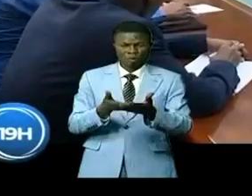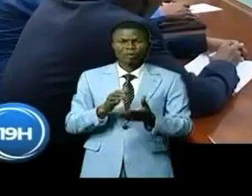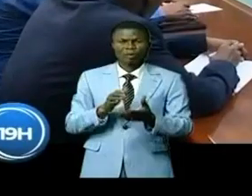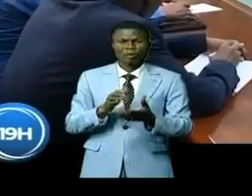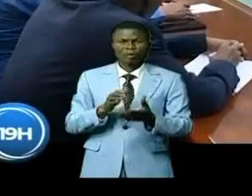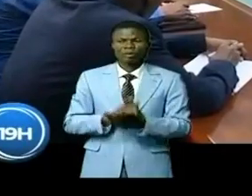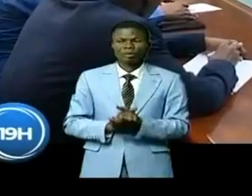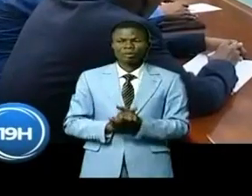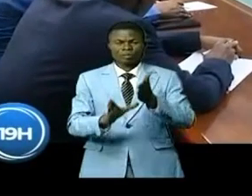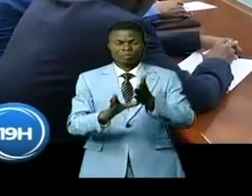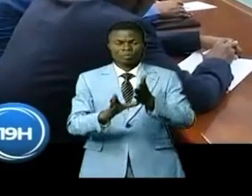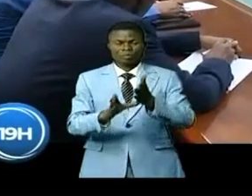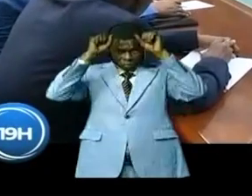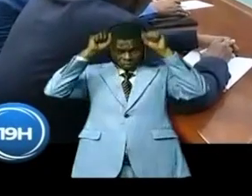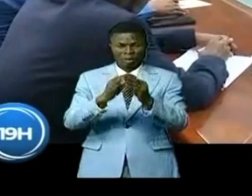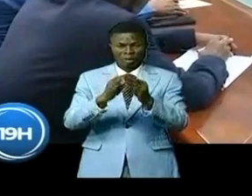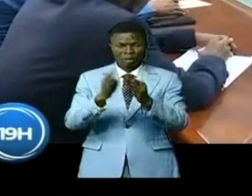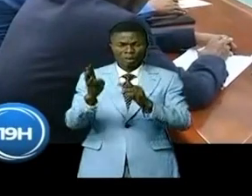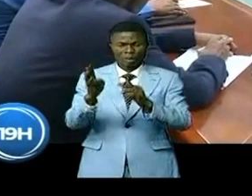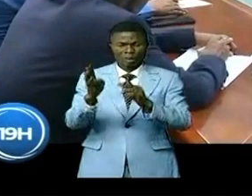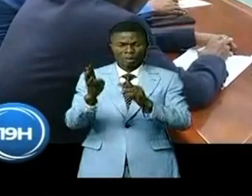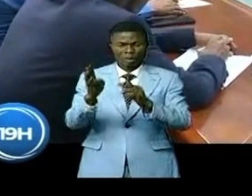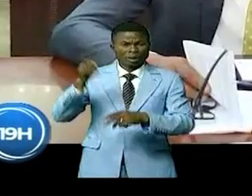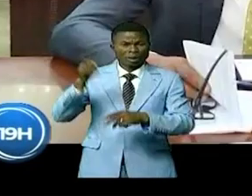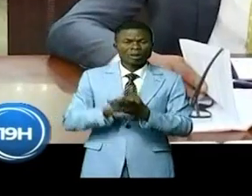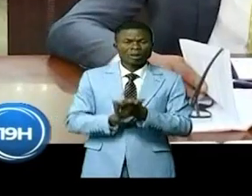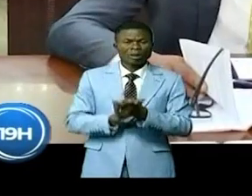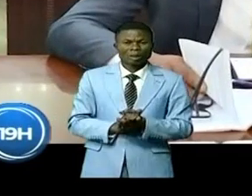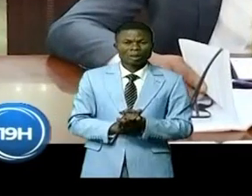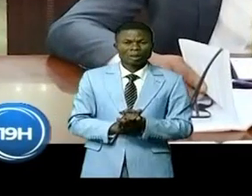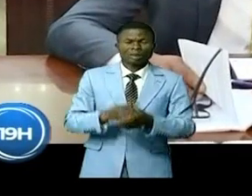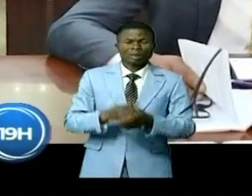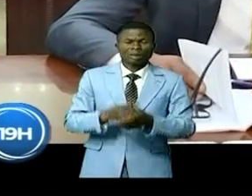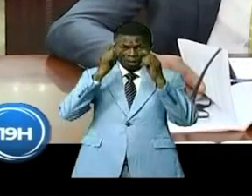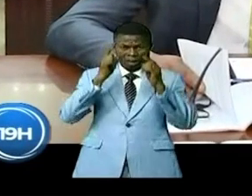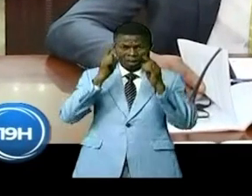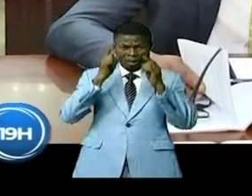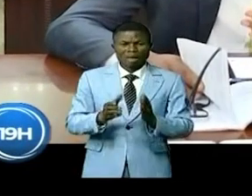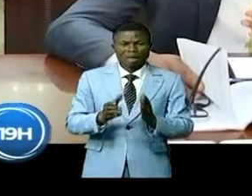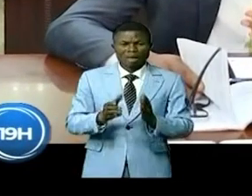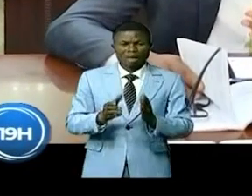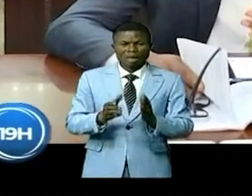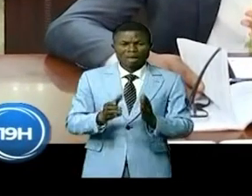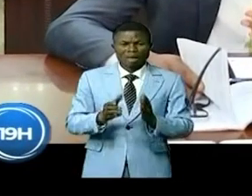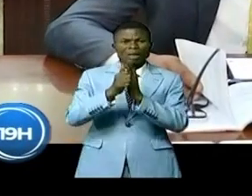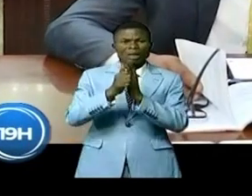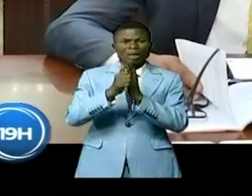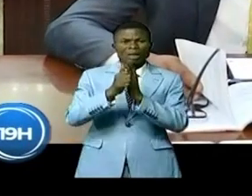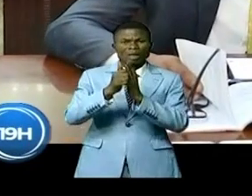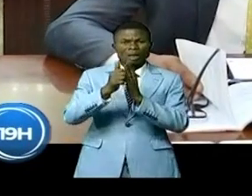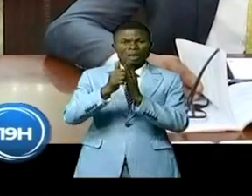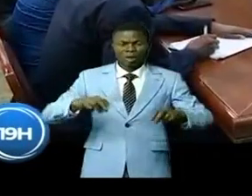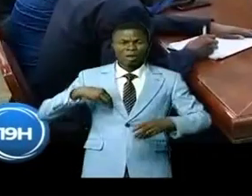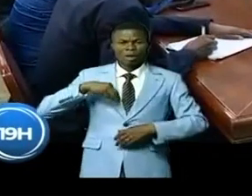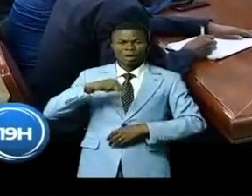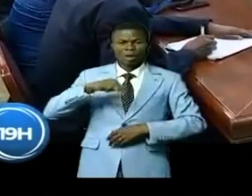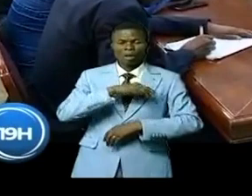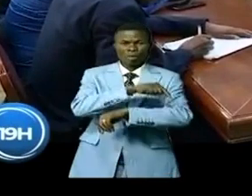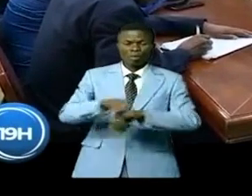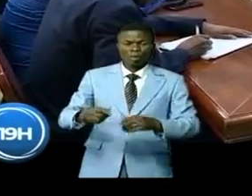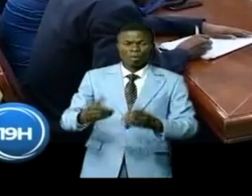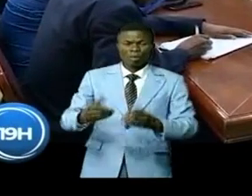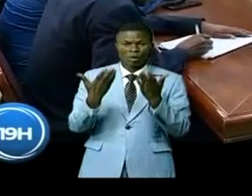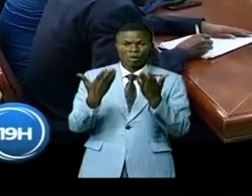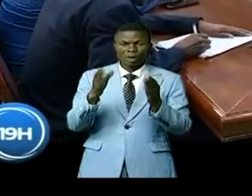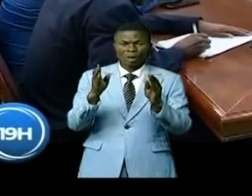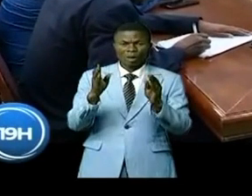vice-président de l'Assemblée nationale, le professeur André Mbata, tient à la qualité de la production des analyses faites par le membre du bureau d'études de